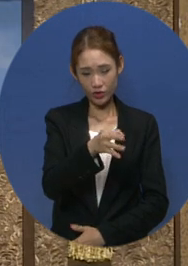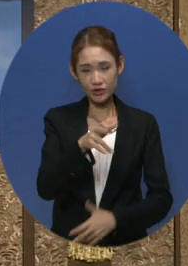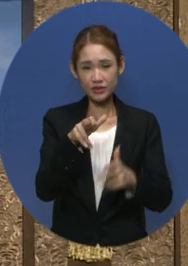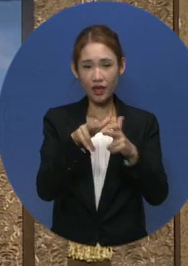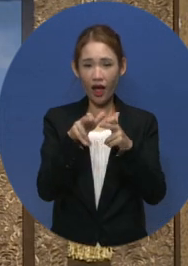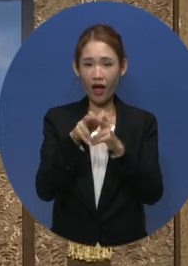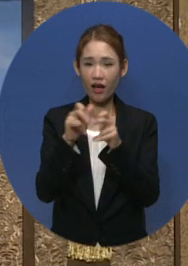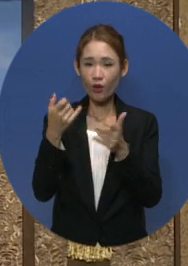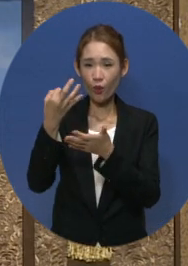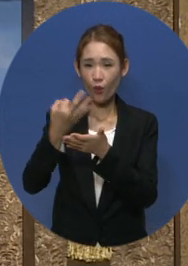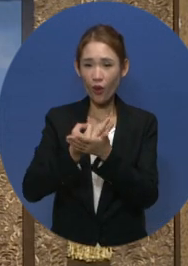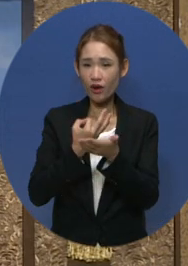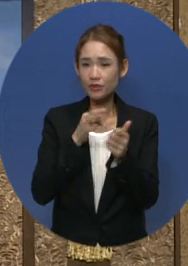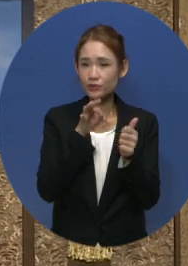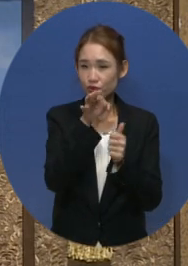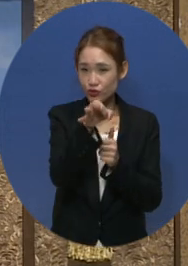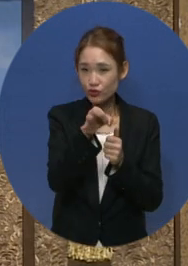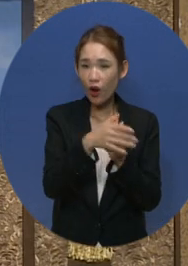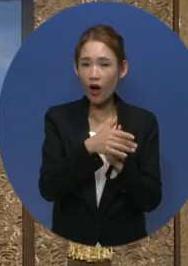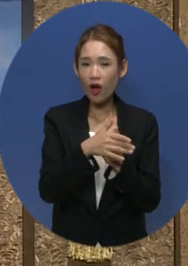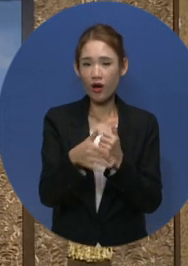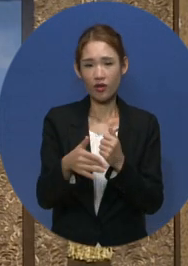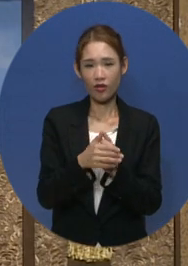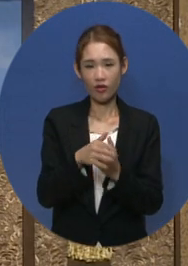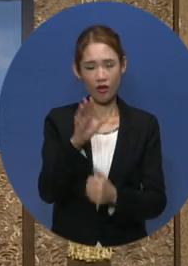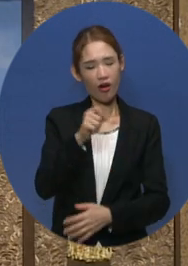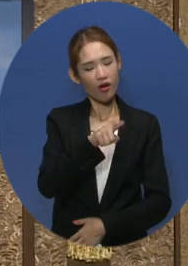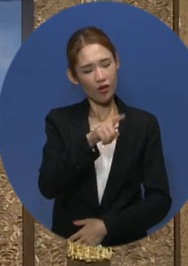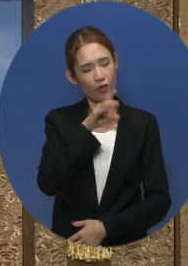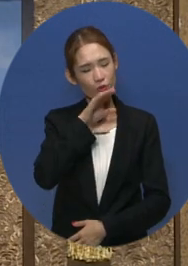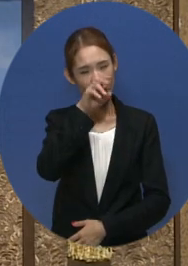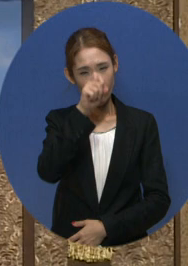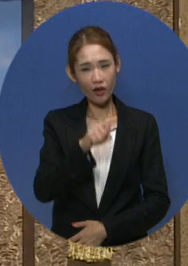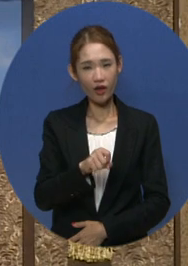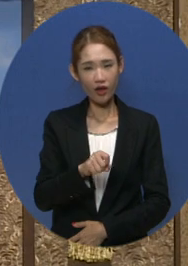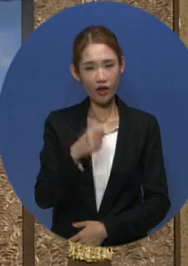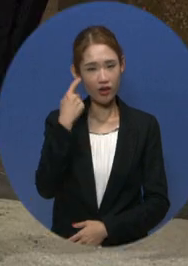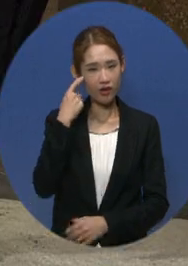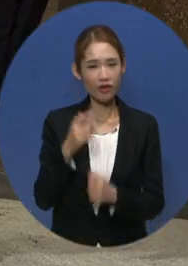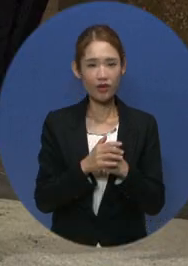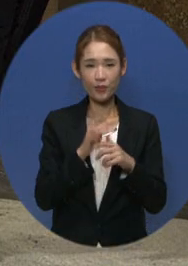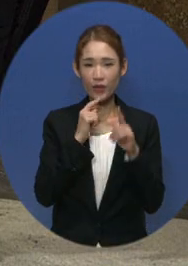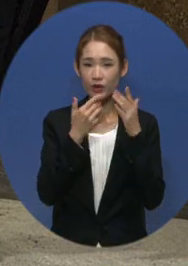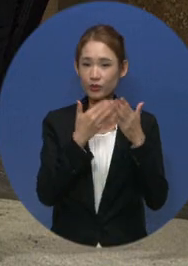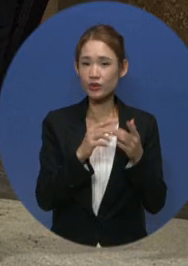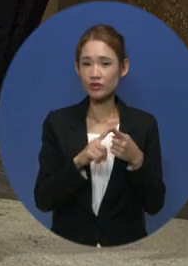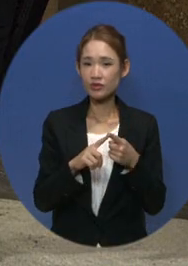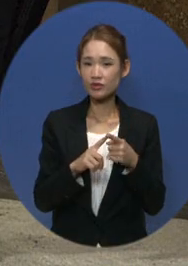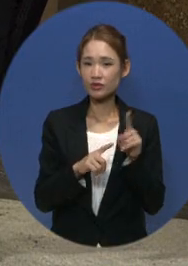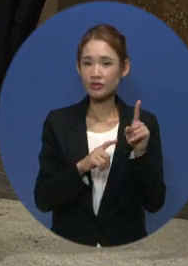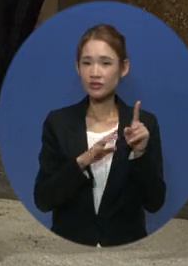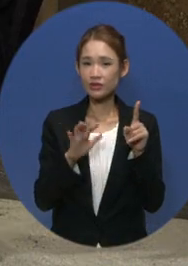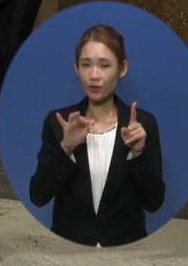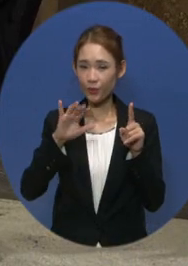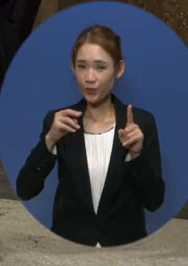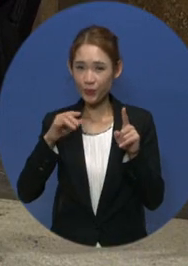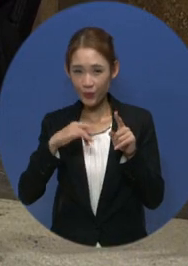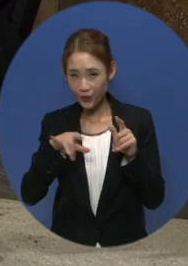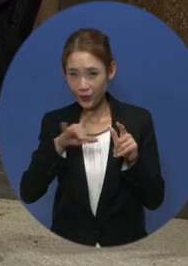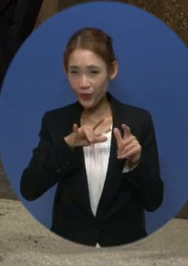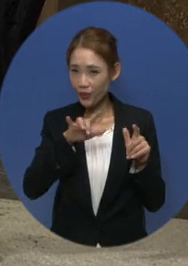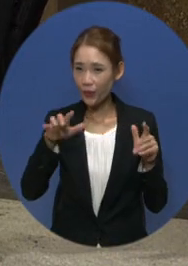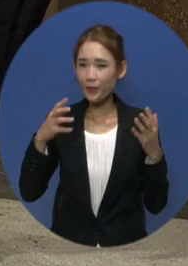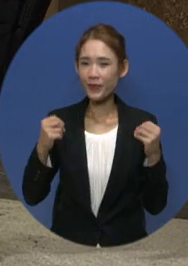물건값이 장애인의 월급이 된다? 이야, 이거 정말 좋다. 지금 말씀하신 것만 들어봐도 한 1석 5조는 넘는 것